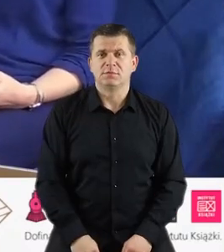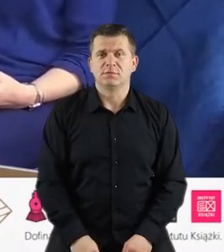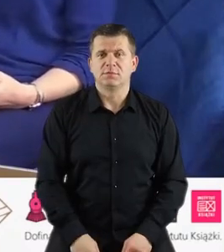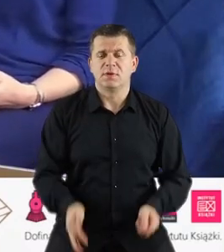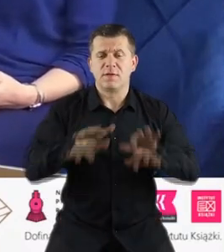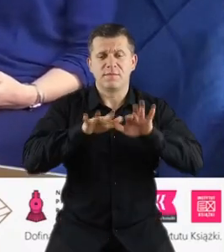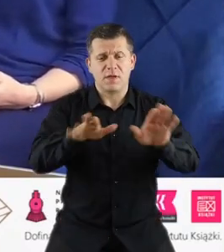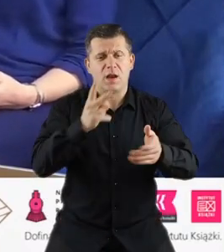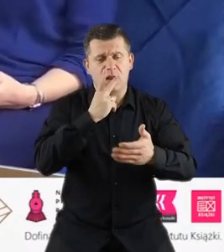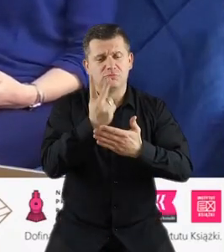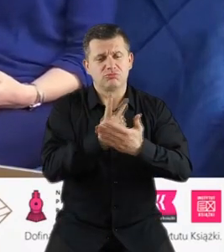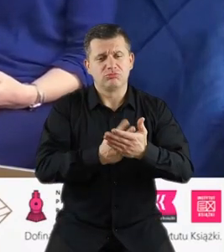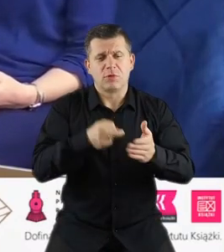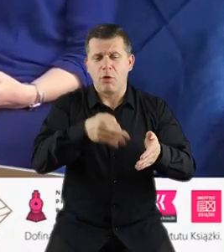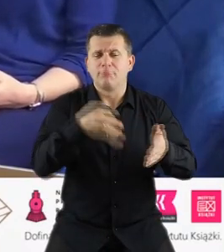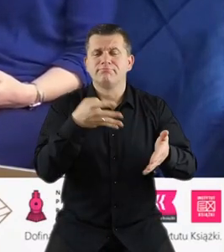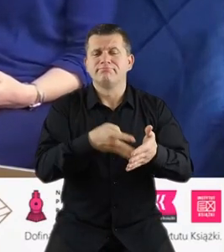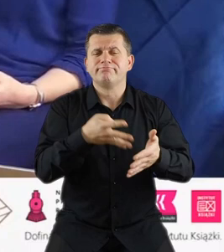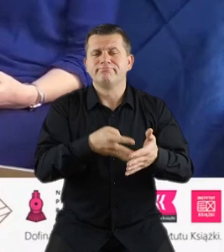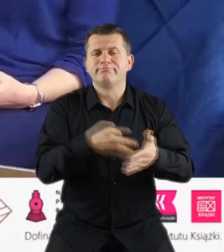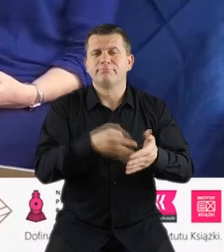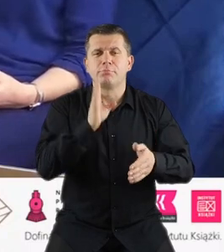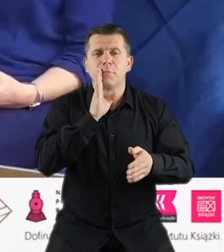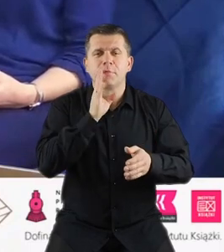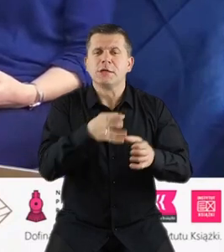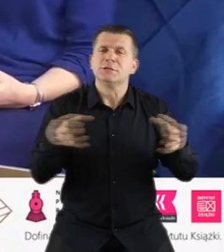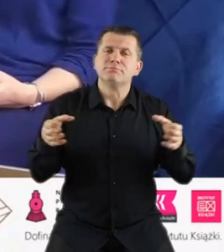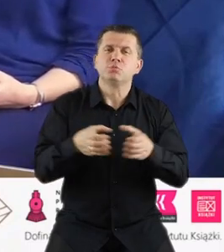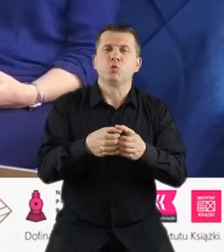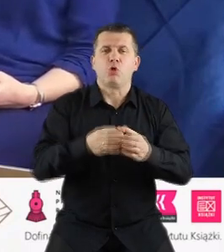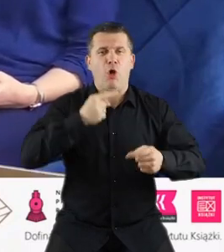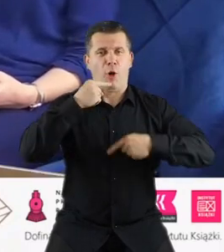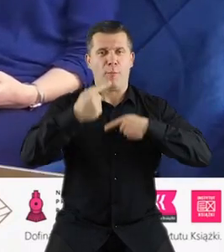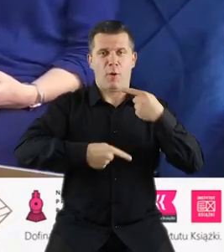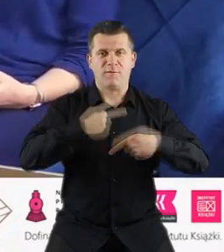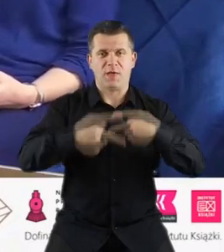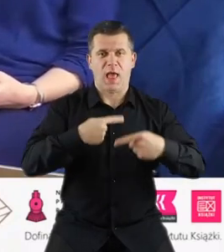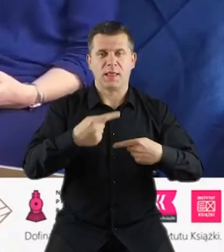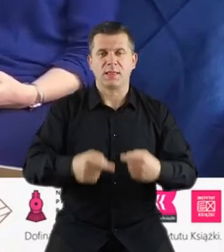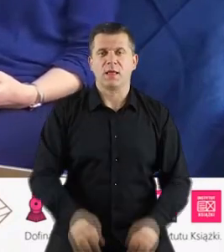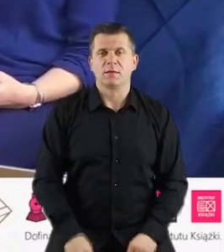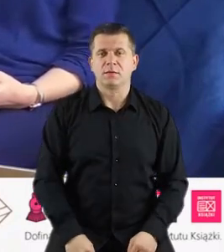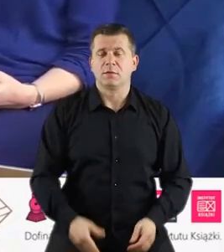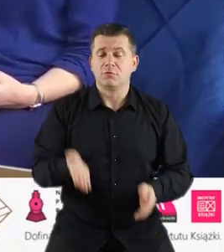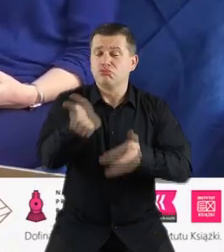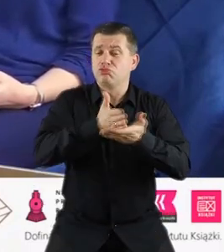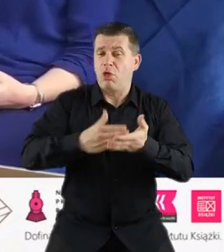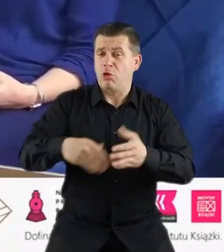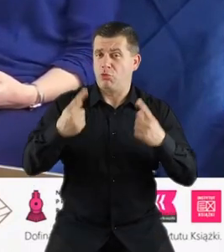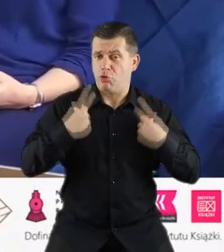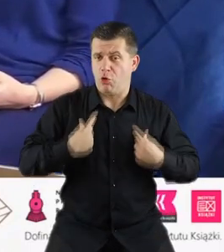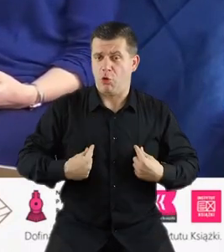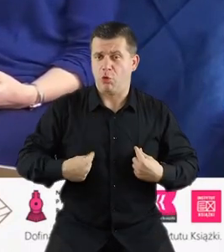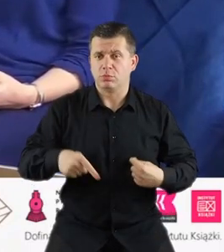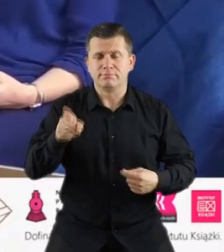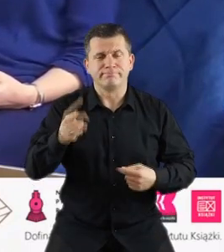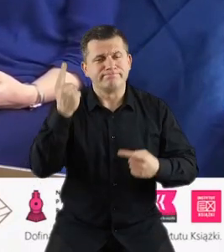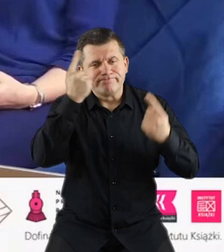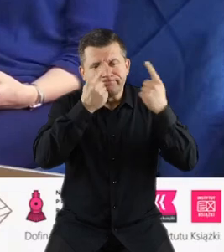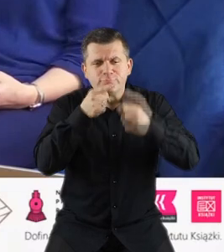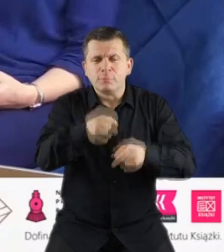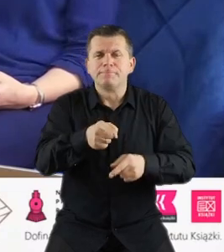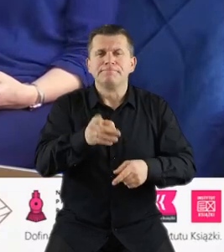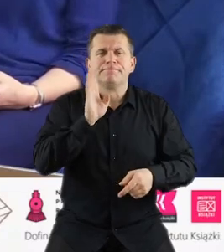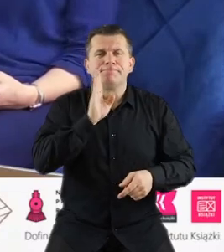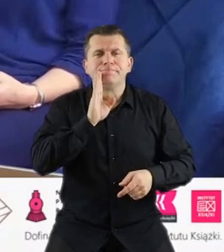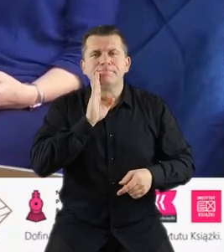wielu czytelników traktowana jest jako zbiór opowiadań, natomiast część osób bardziej widzi ją